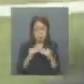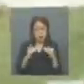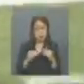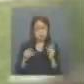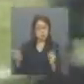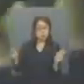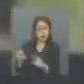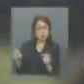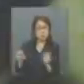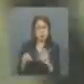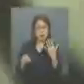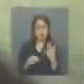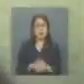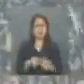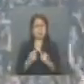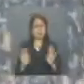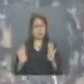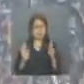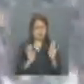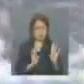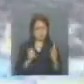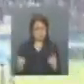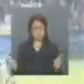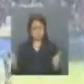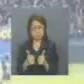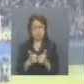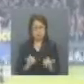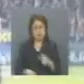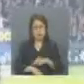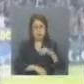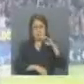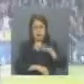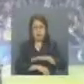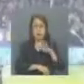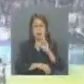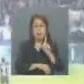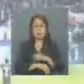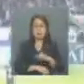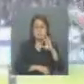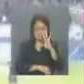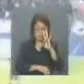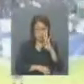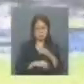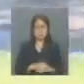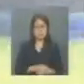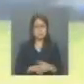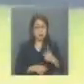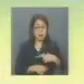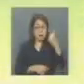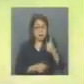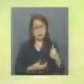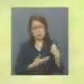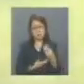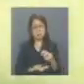มย์ PA จะเริ่มลงเตะในวันนี้เวลา19นาฬิกาที่สนามสุพัชราไซแชมป์จะได้รับเงินรางวัลทั้งหมด5ล้านบาทนะคะพร้อมกับ